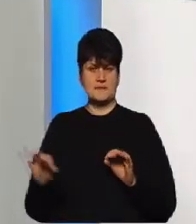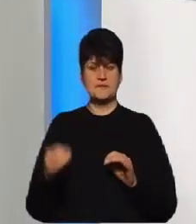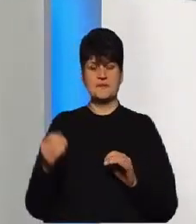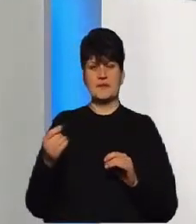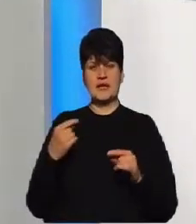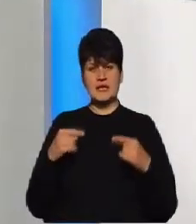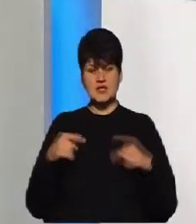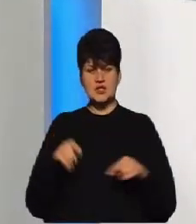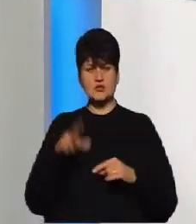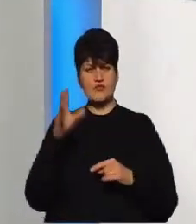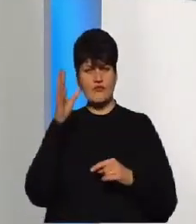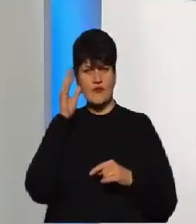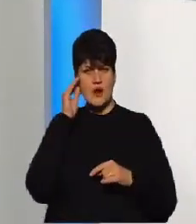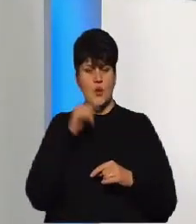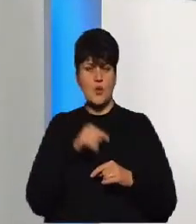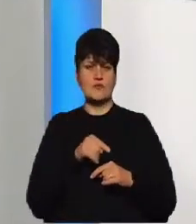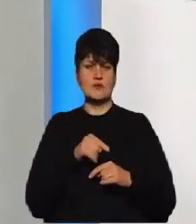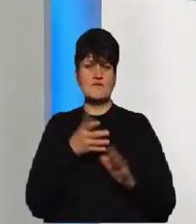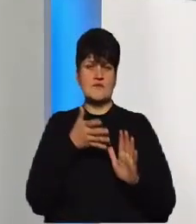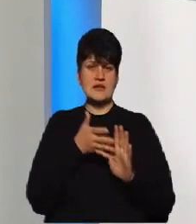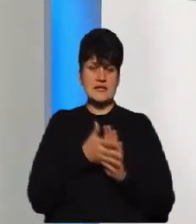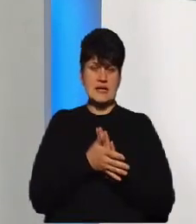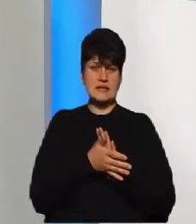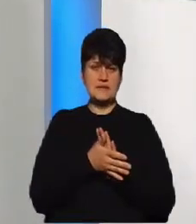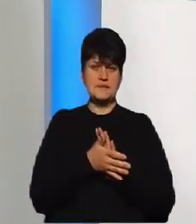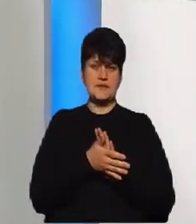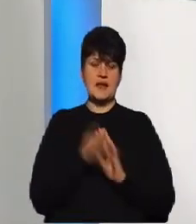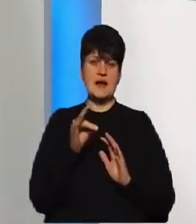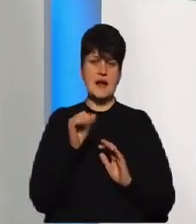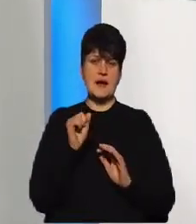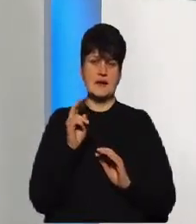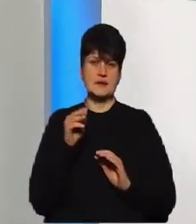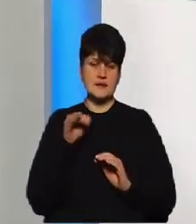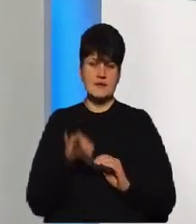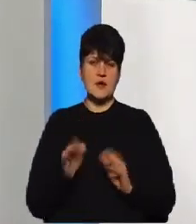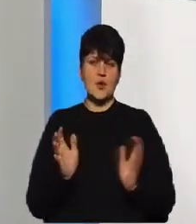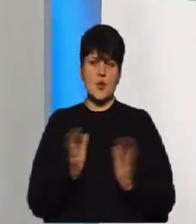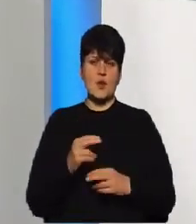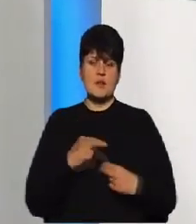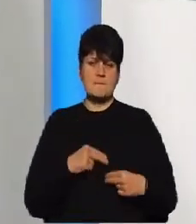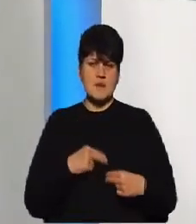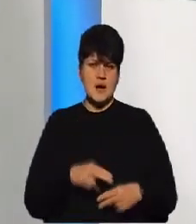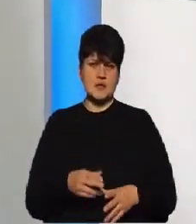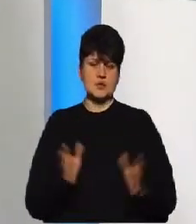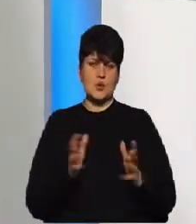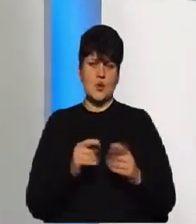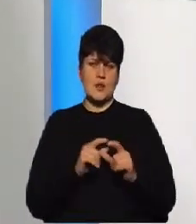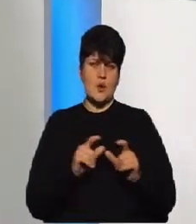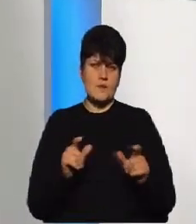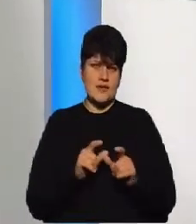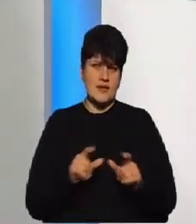тут витрати на реагенти і реактиви, ми включили охорону праці, охорону об'єктів